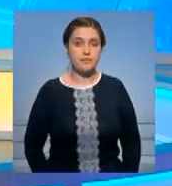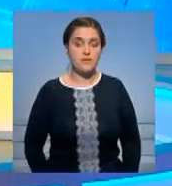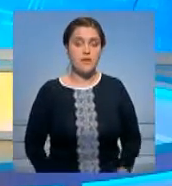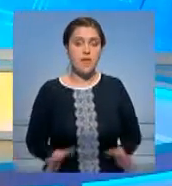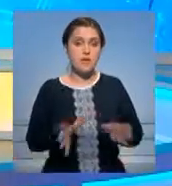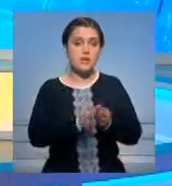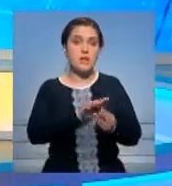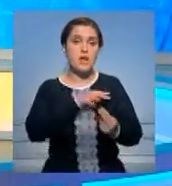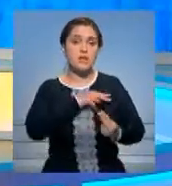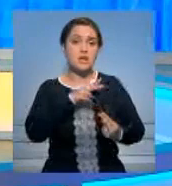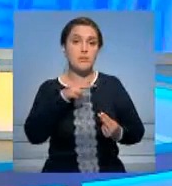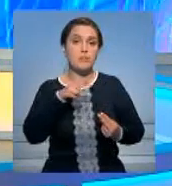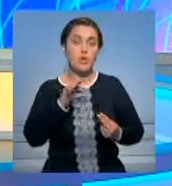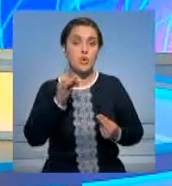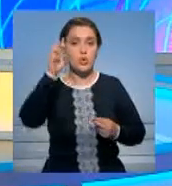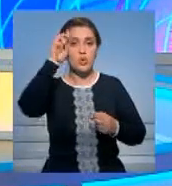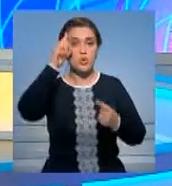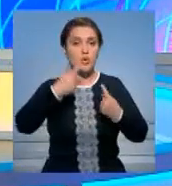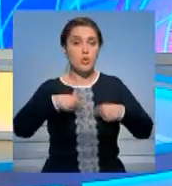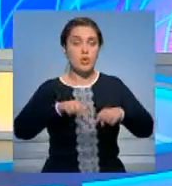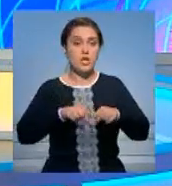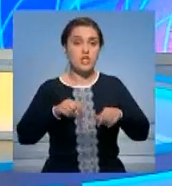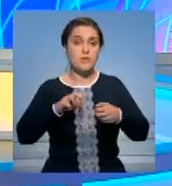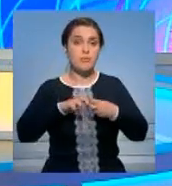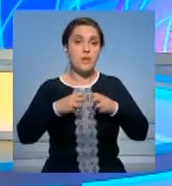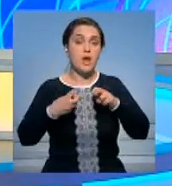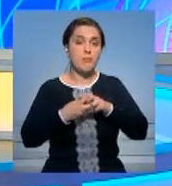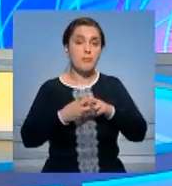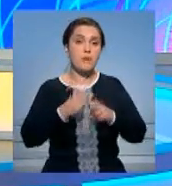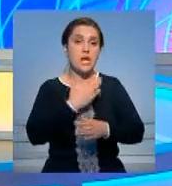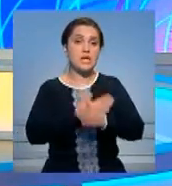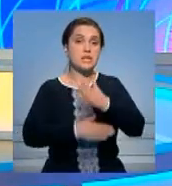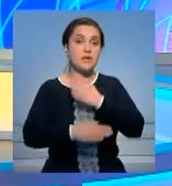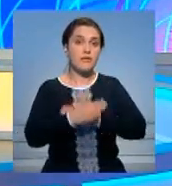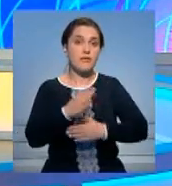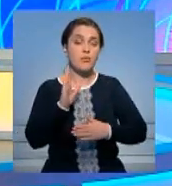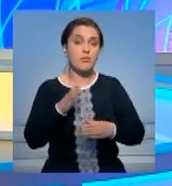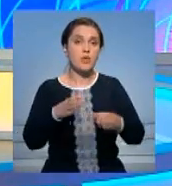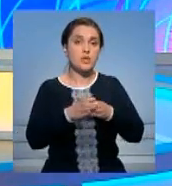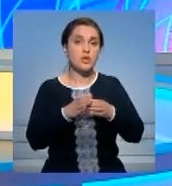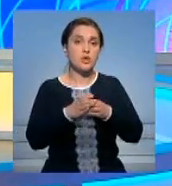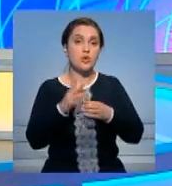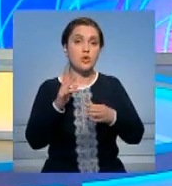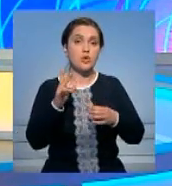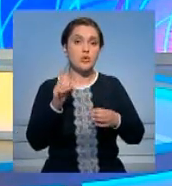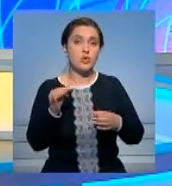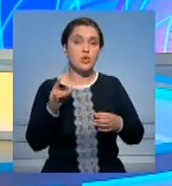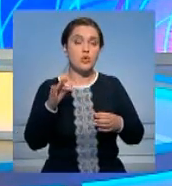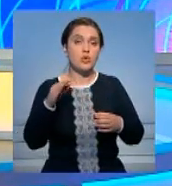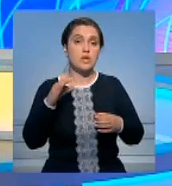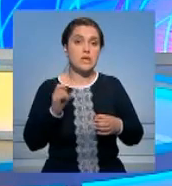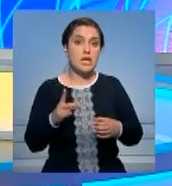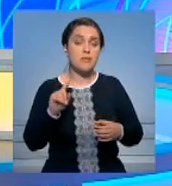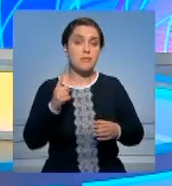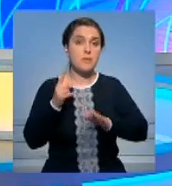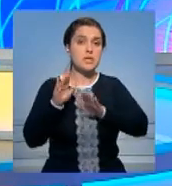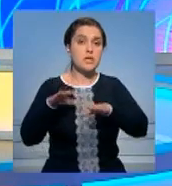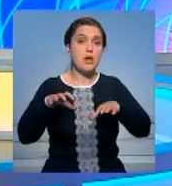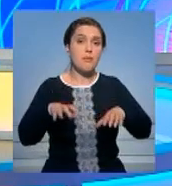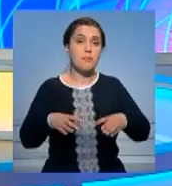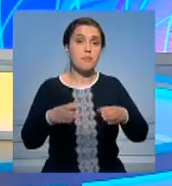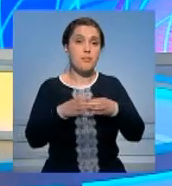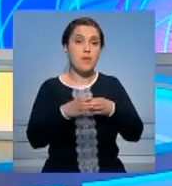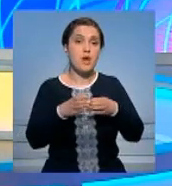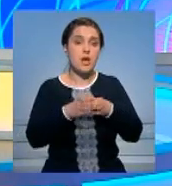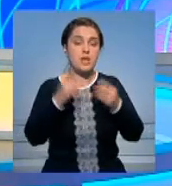Укреплять сотрудничество НПО и госорганов в решении проблем людей с ограниченными возможностями намерены в партии Нур Отан. Об этом первый заместитель председателя